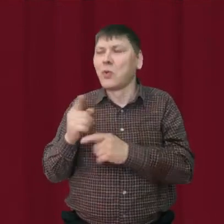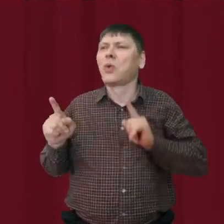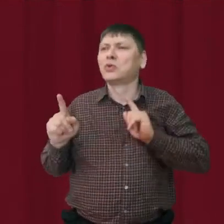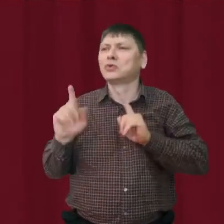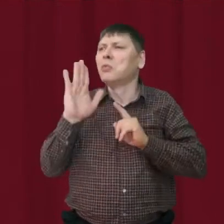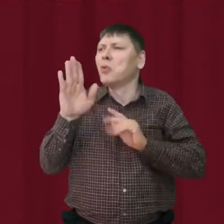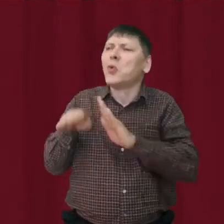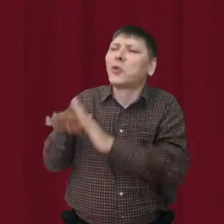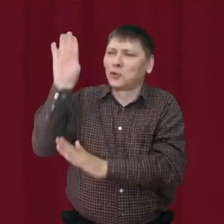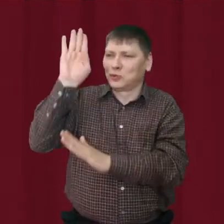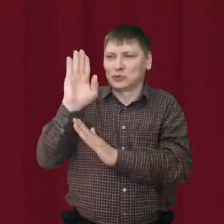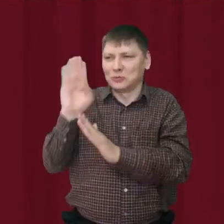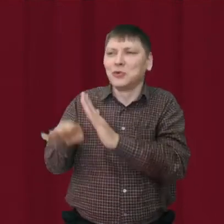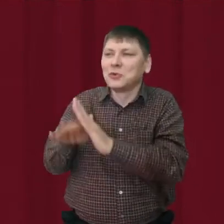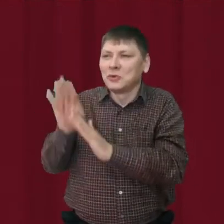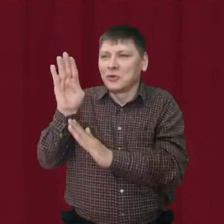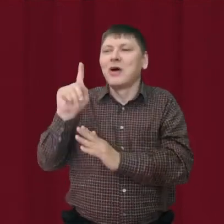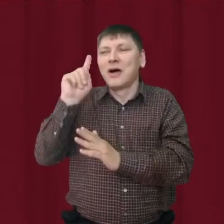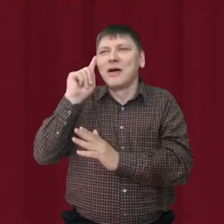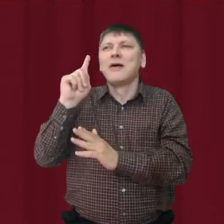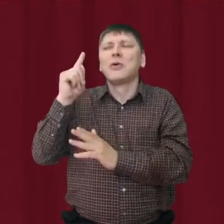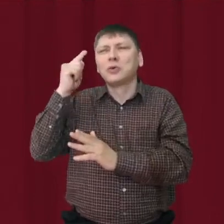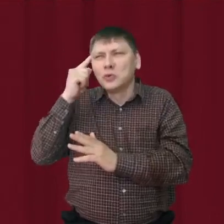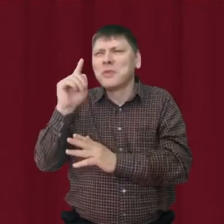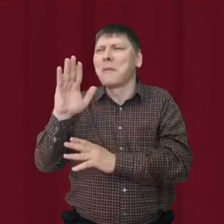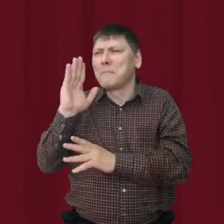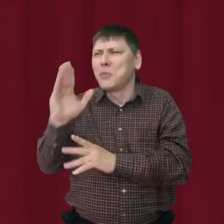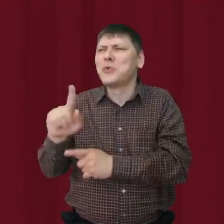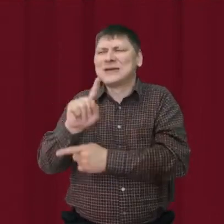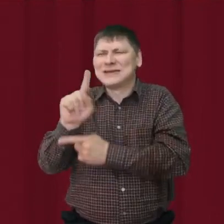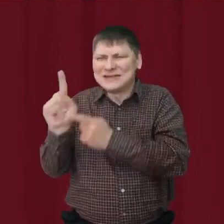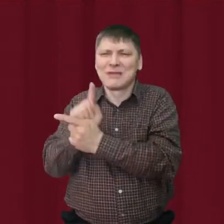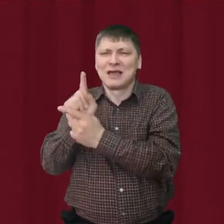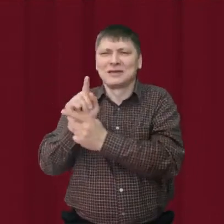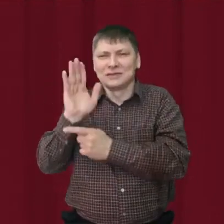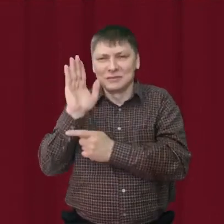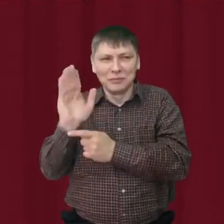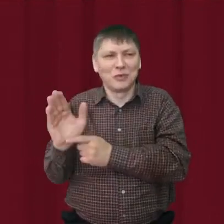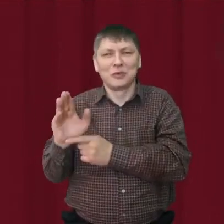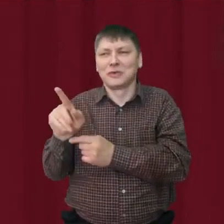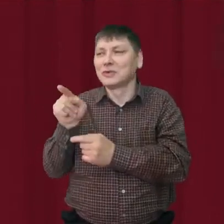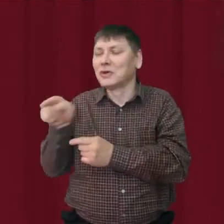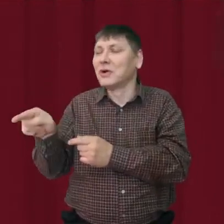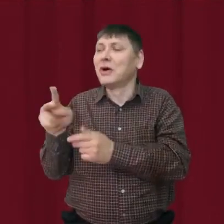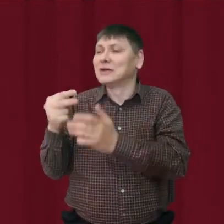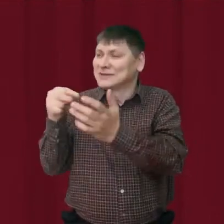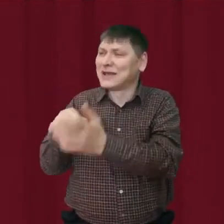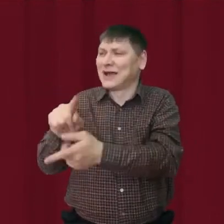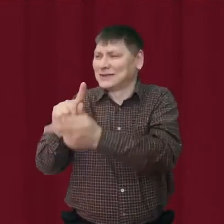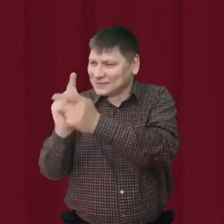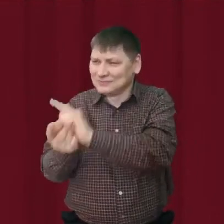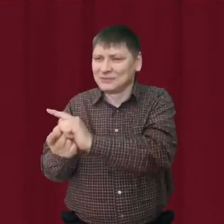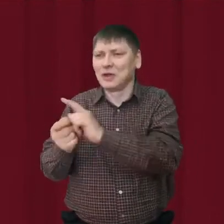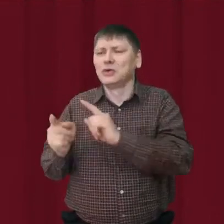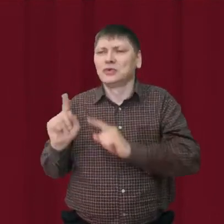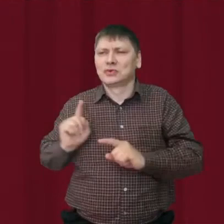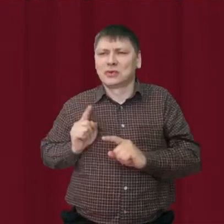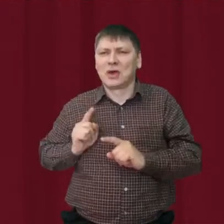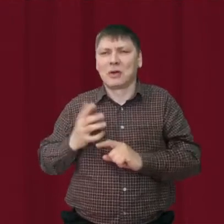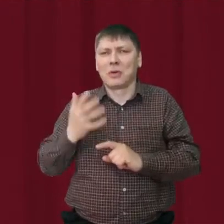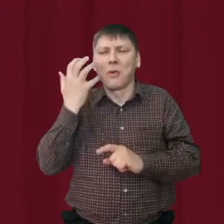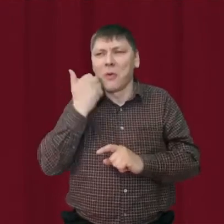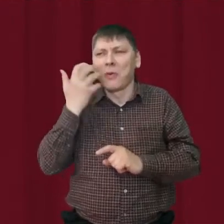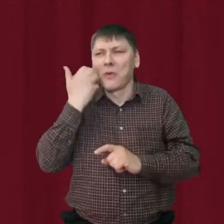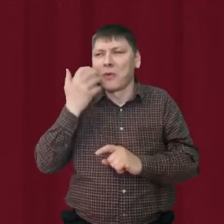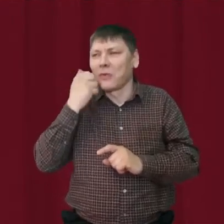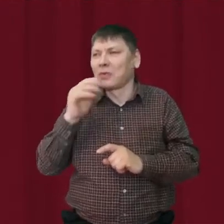лучшего. Терпеть, надеясь, что изменится. Ожидать более совершенного. Ждать до тех пор, покуда вас,